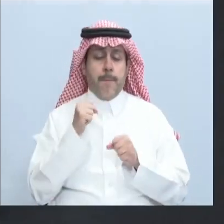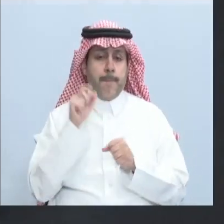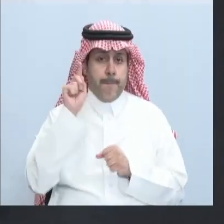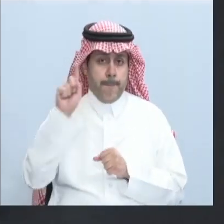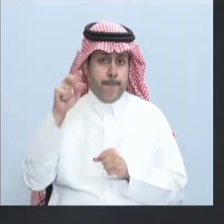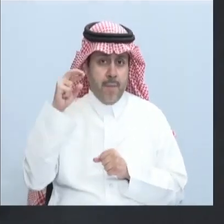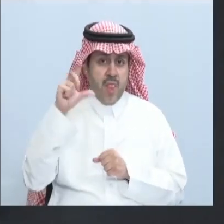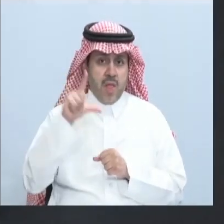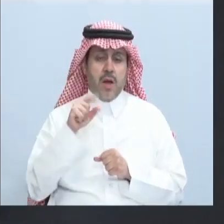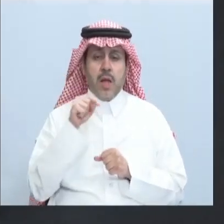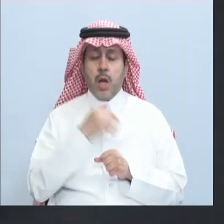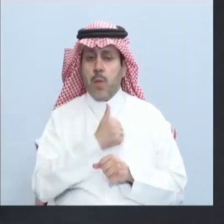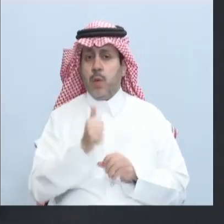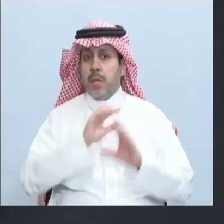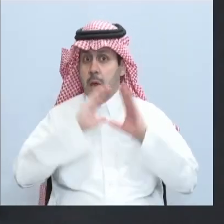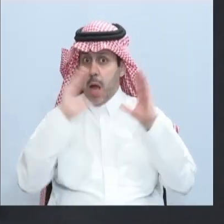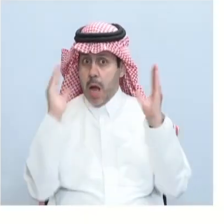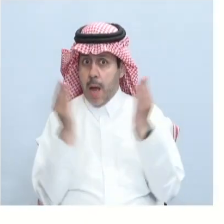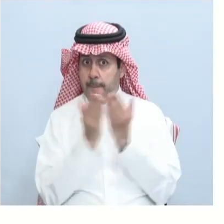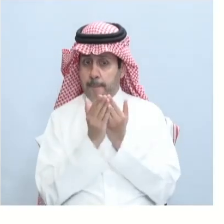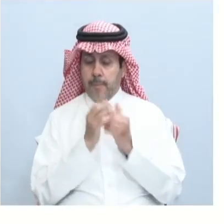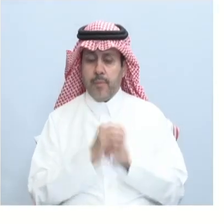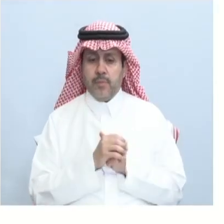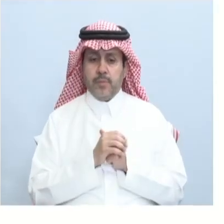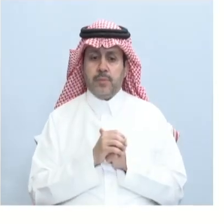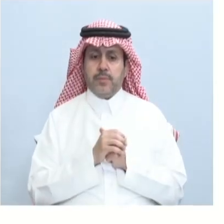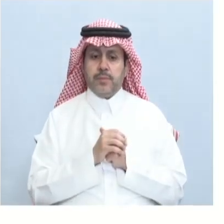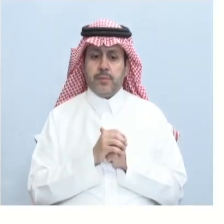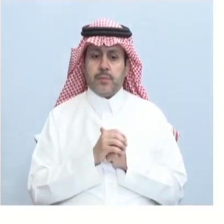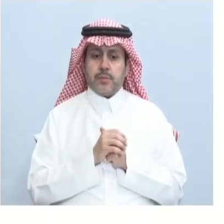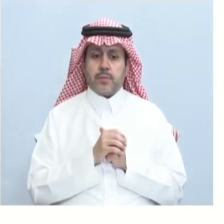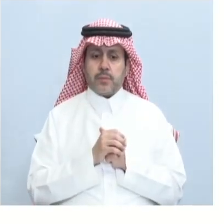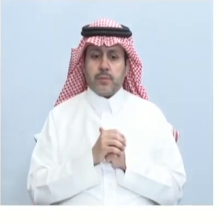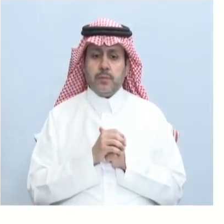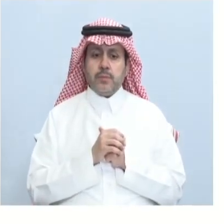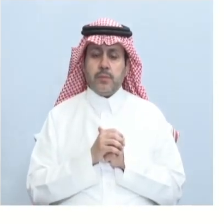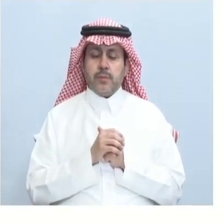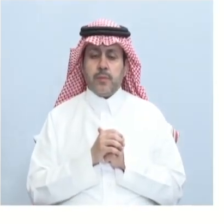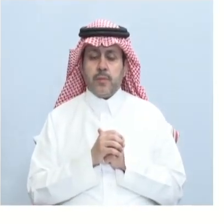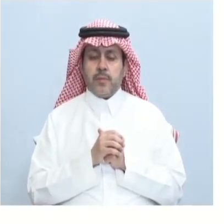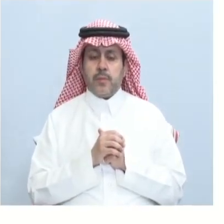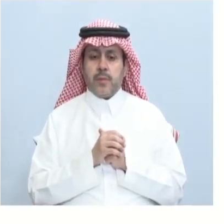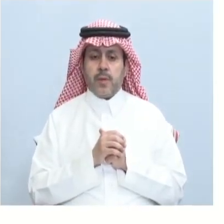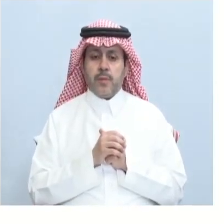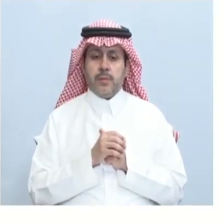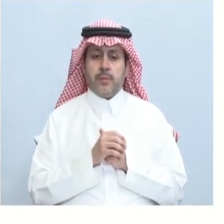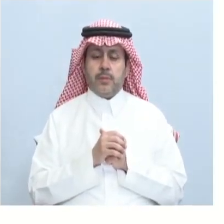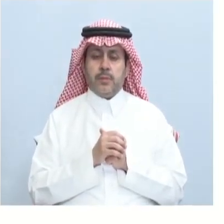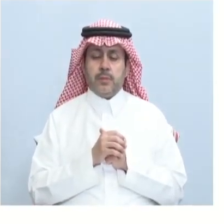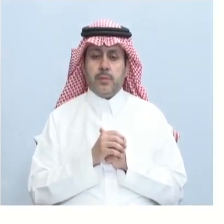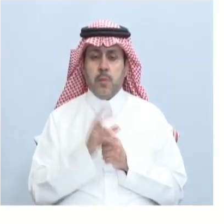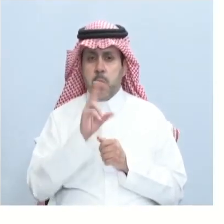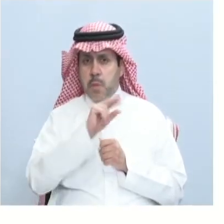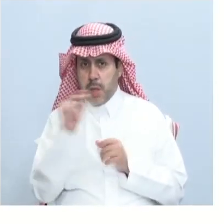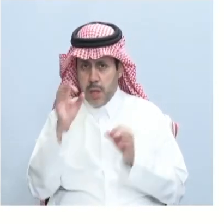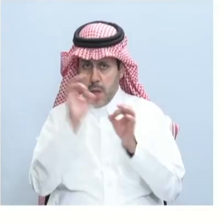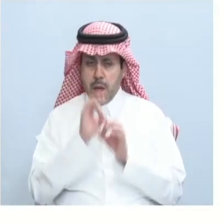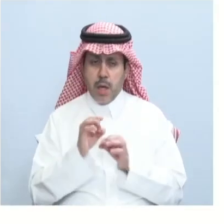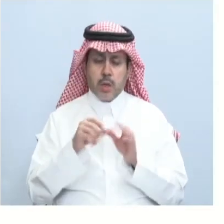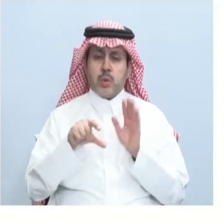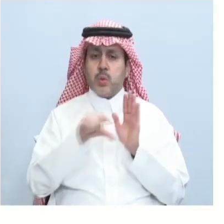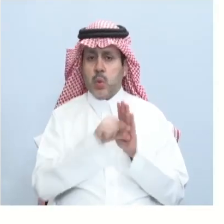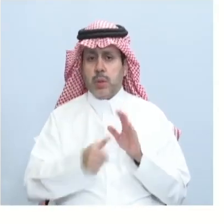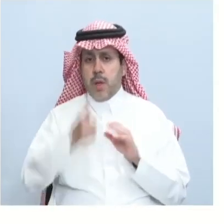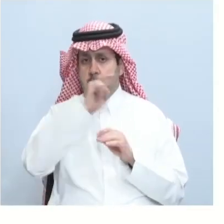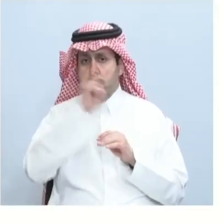للمؤمنين عامه في هذه الايات واوصى ببذله للوالدين على وجه الخصوص في الايه ال 2 من سوره الاسراء فيما قراناه